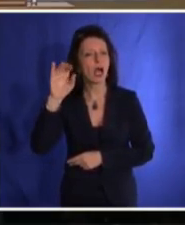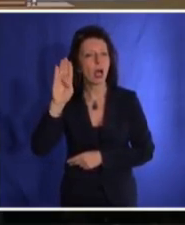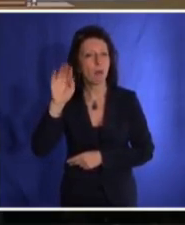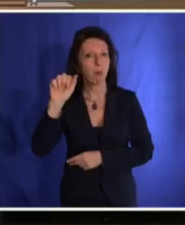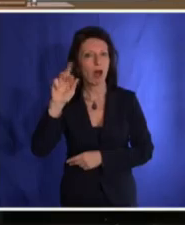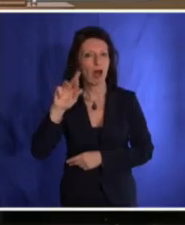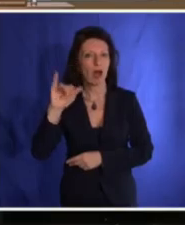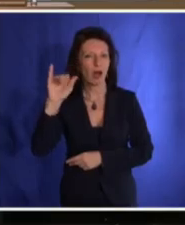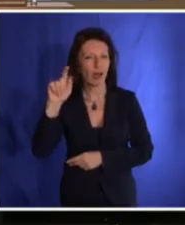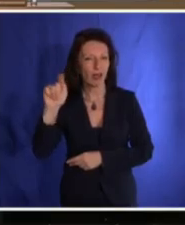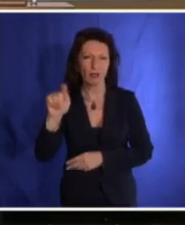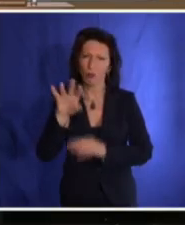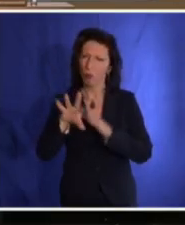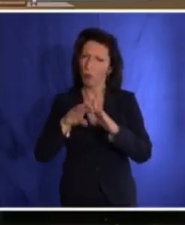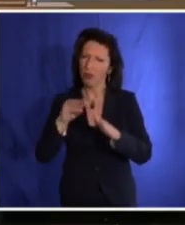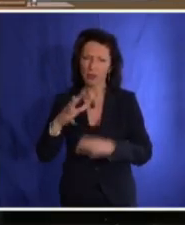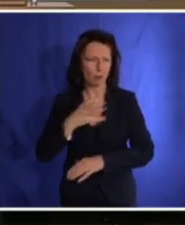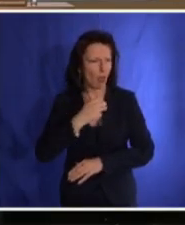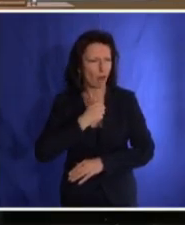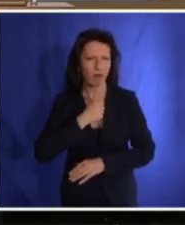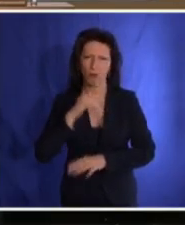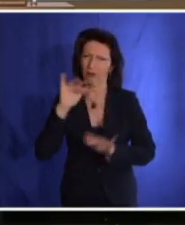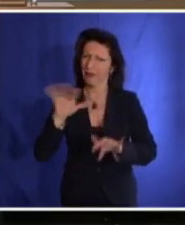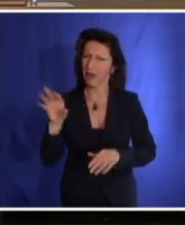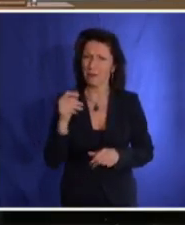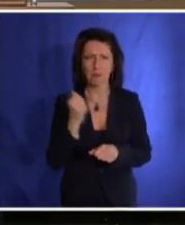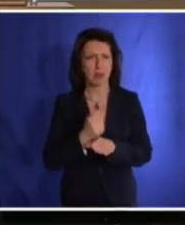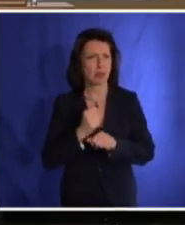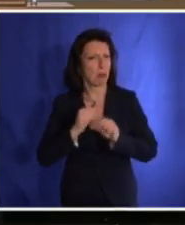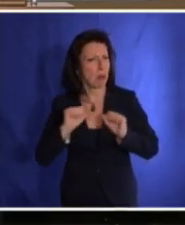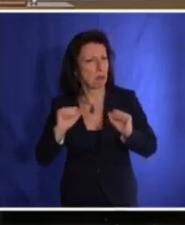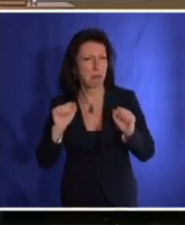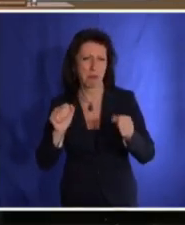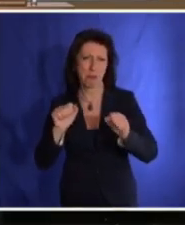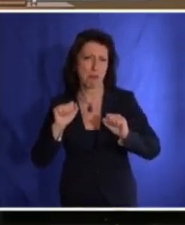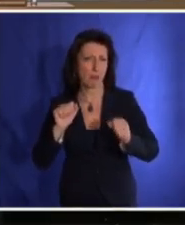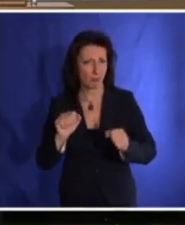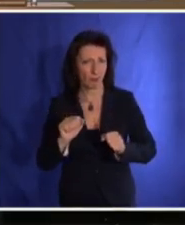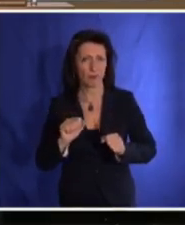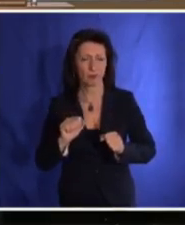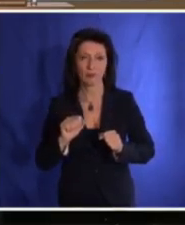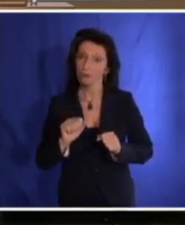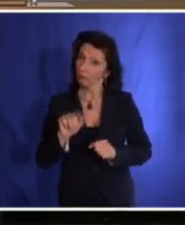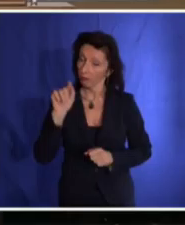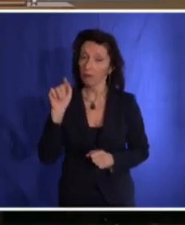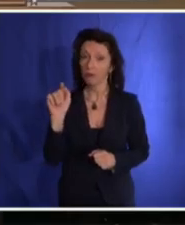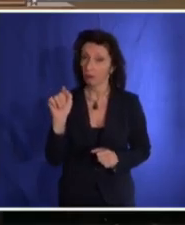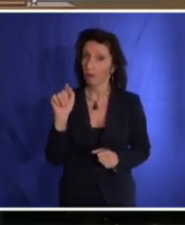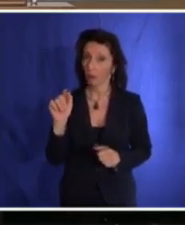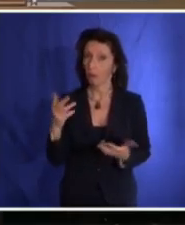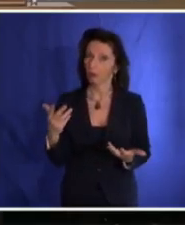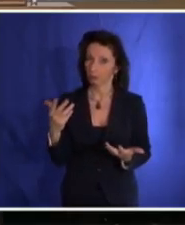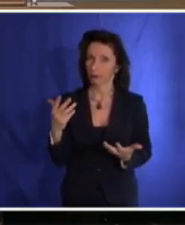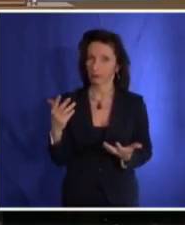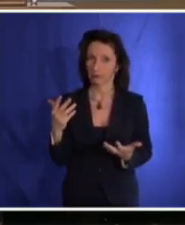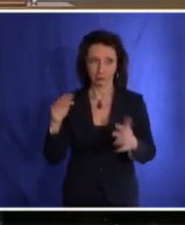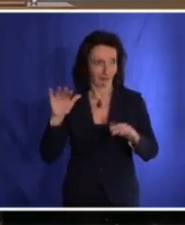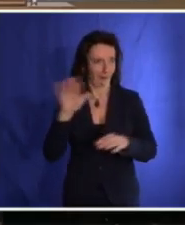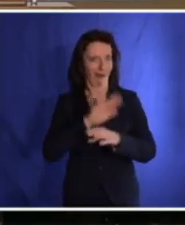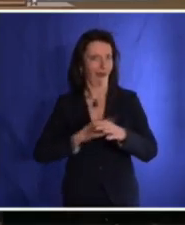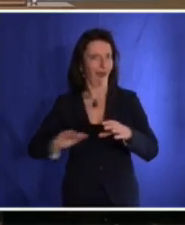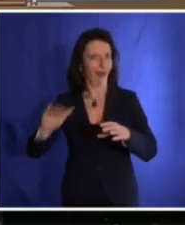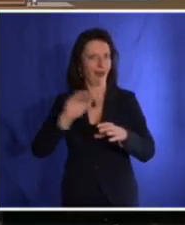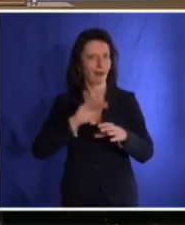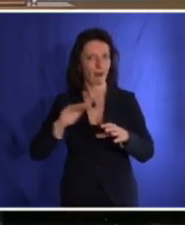Unternehmen mit wirklich engagierten Mitarbeiterinnen und Mitarbeitern. Ein toller Arbeitgeber hier in der Region